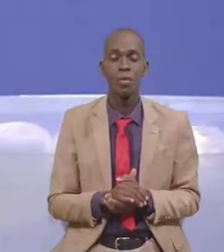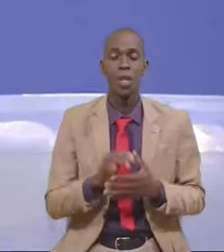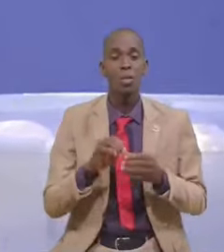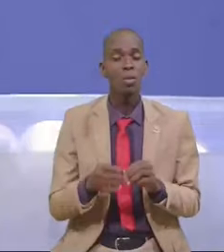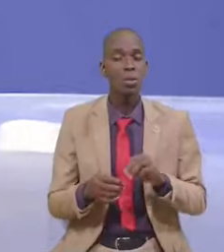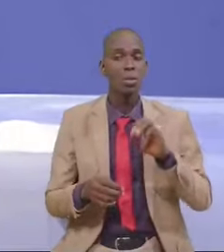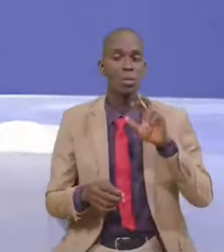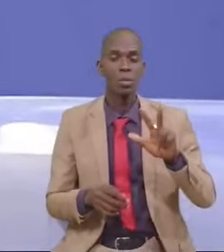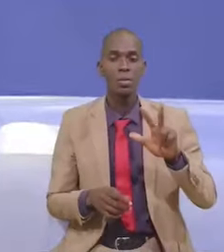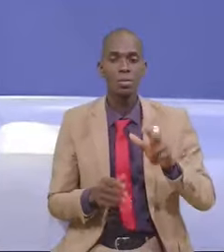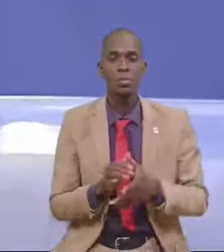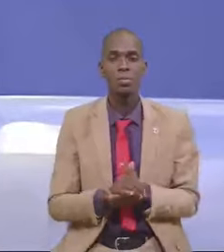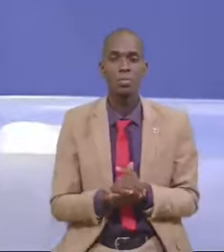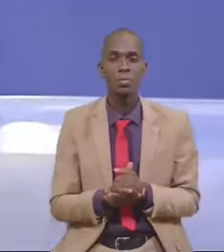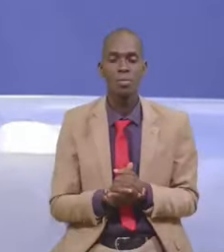élément,